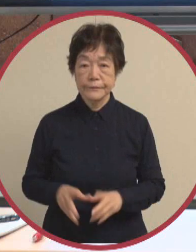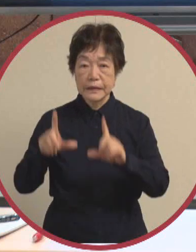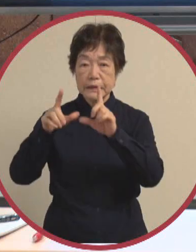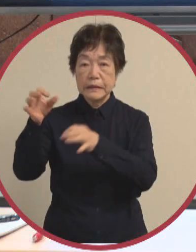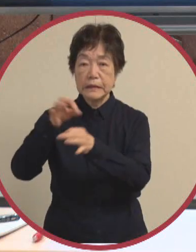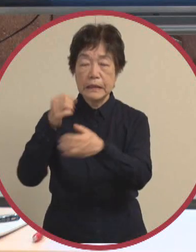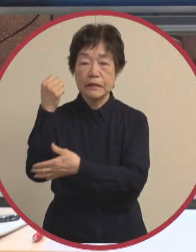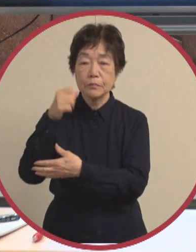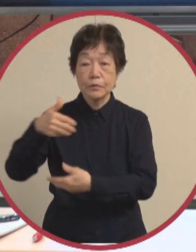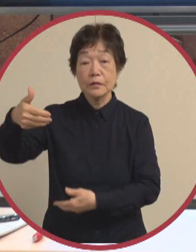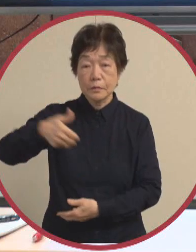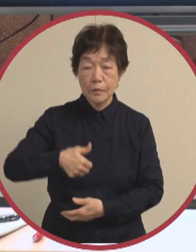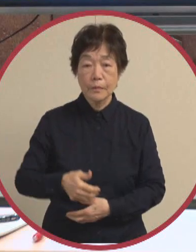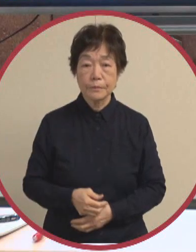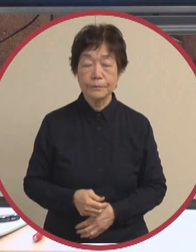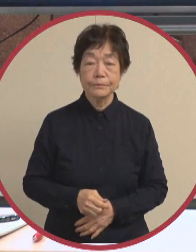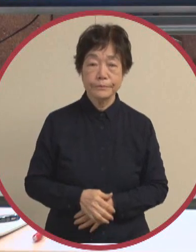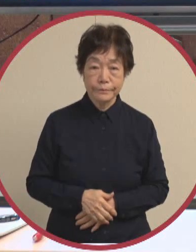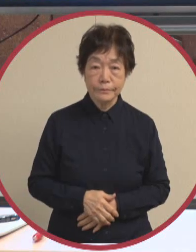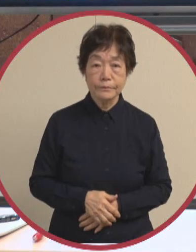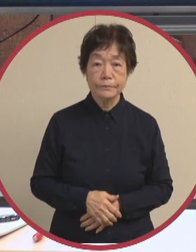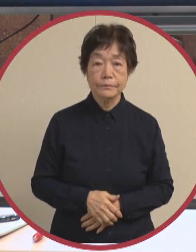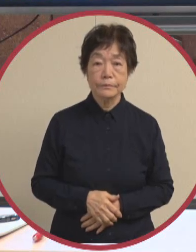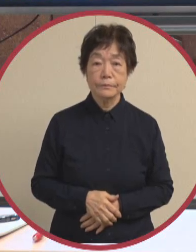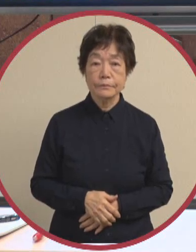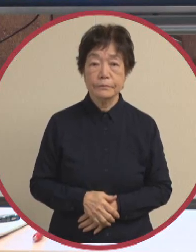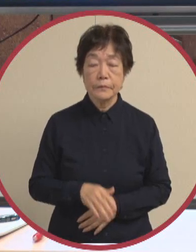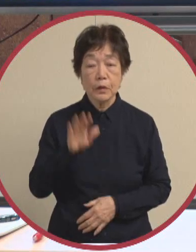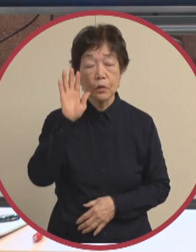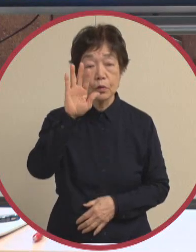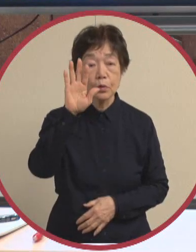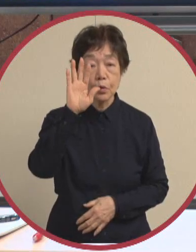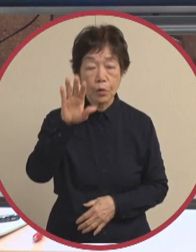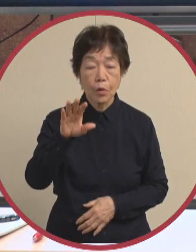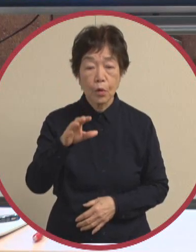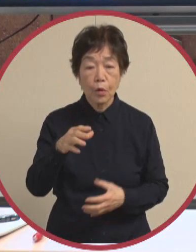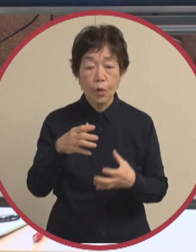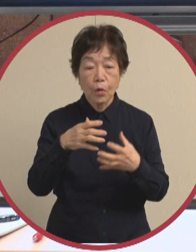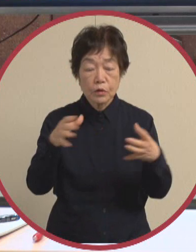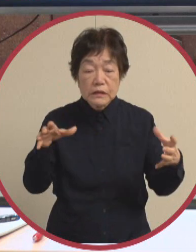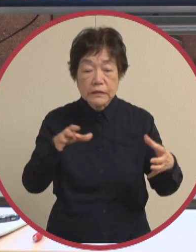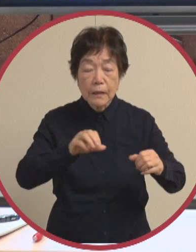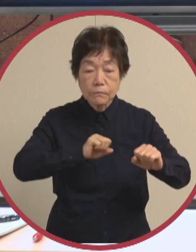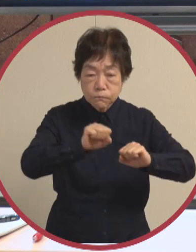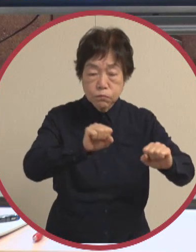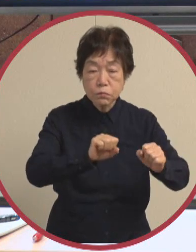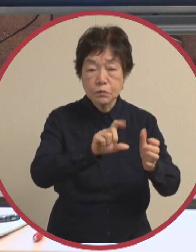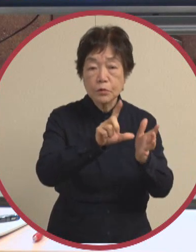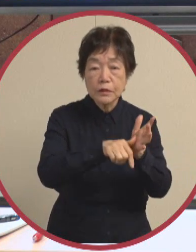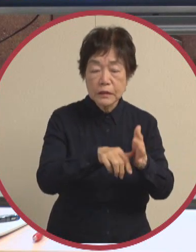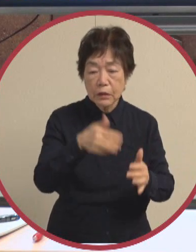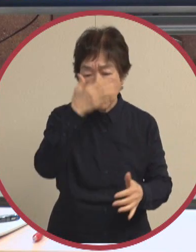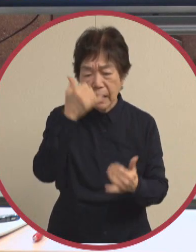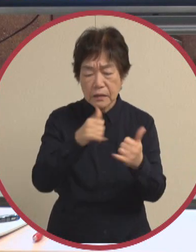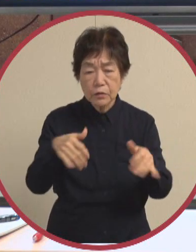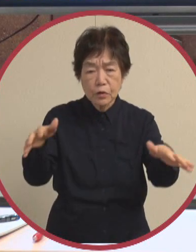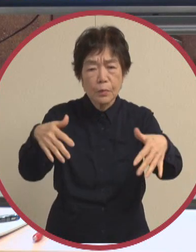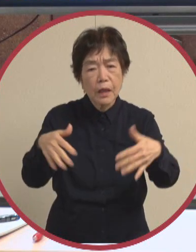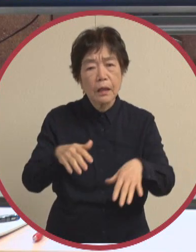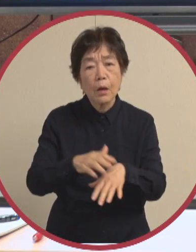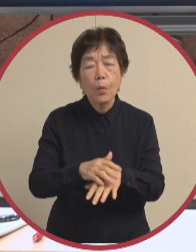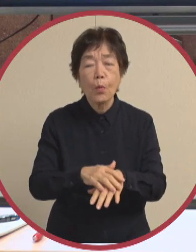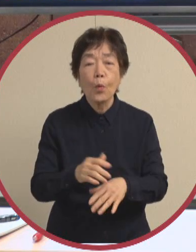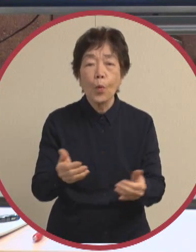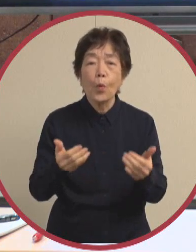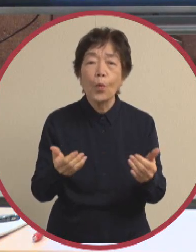日経新聞です。スライド17ページなんですが、あの、まあ、今後その大規模実施に備えて若年層への呼びかけっていうのが大事にな